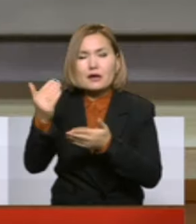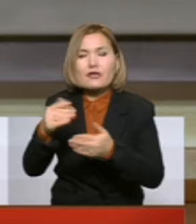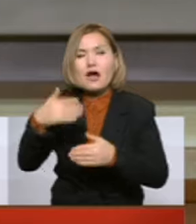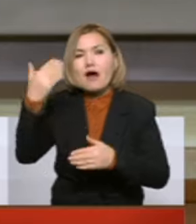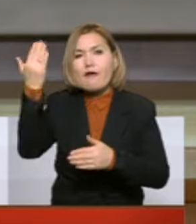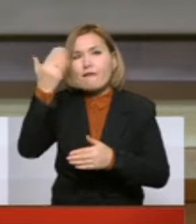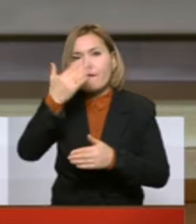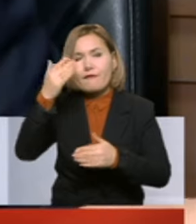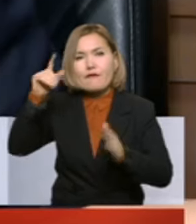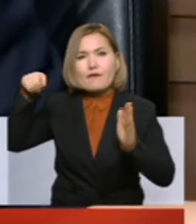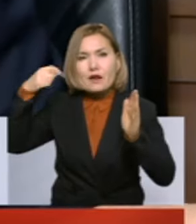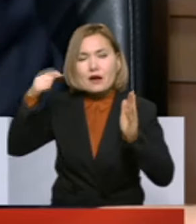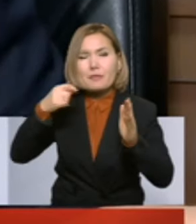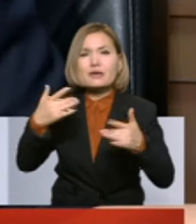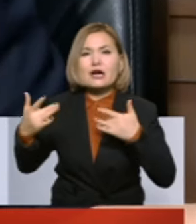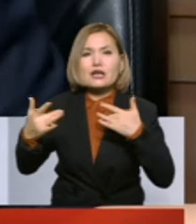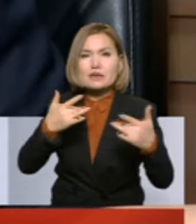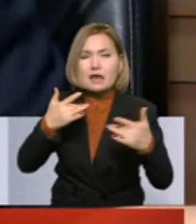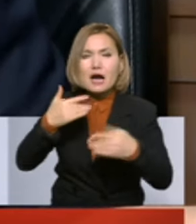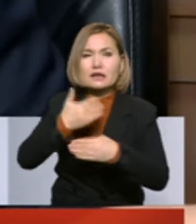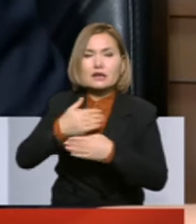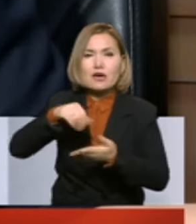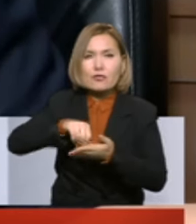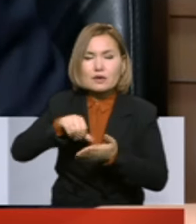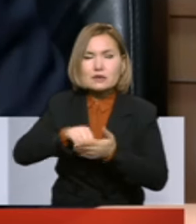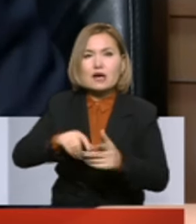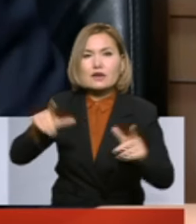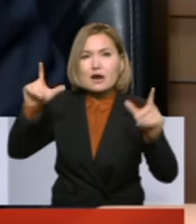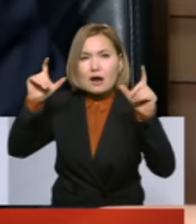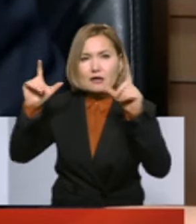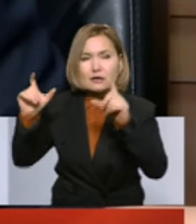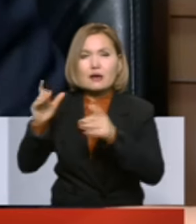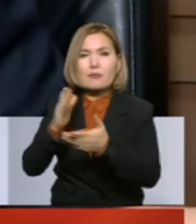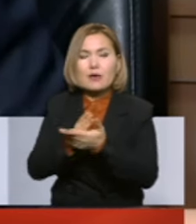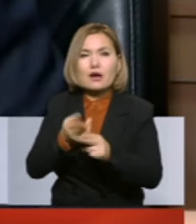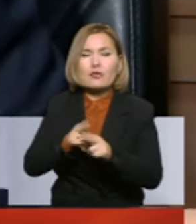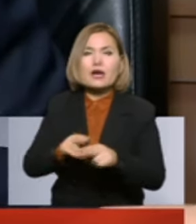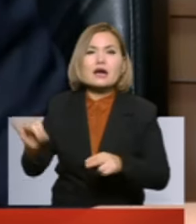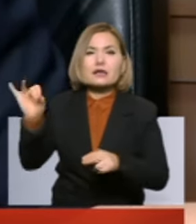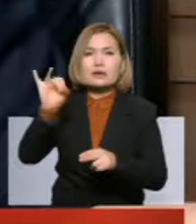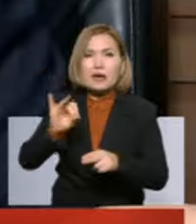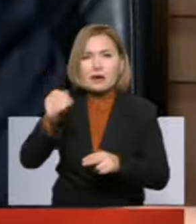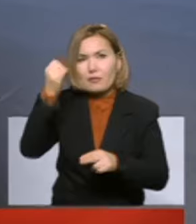фильмнен, театрдан қадырлер бар. Соның бәрі